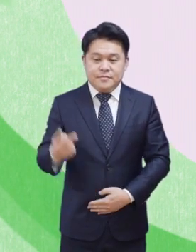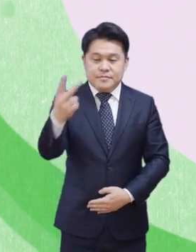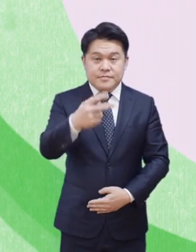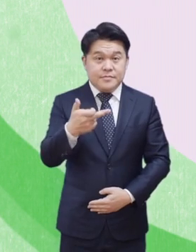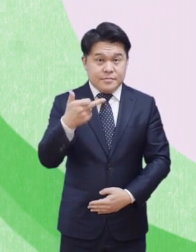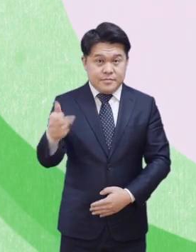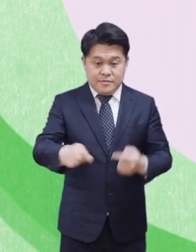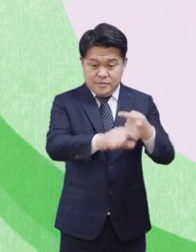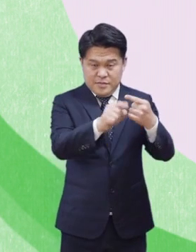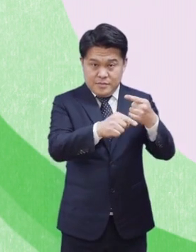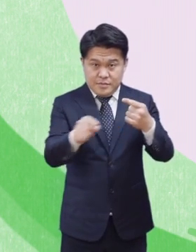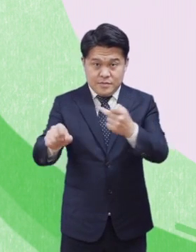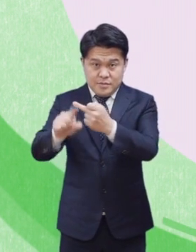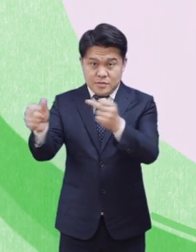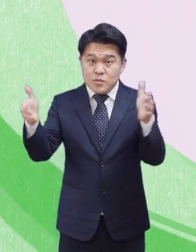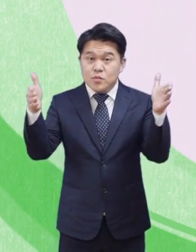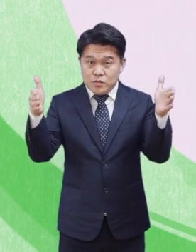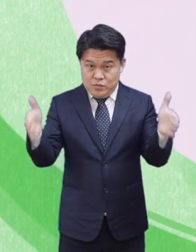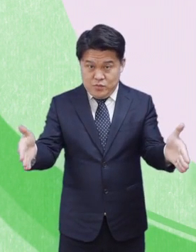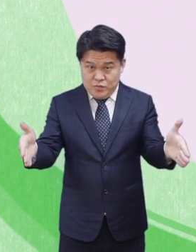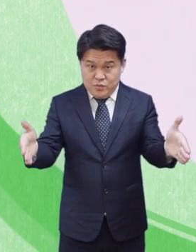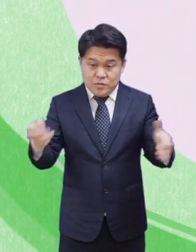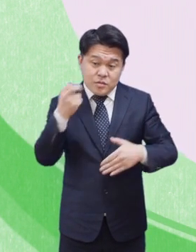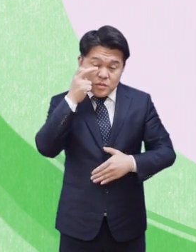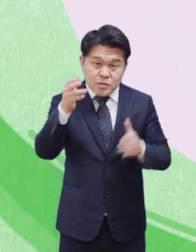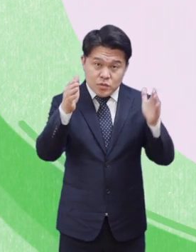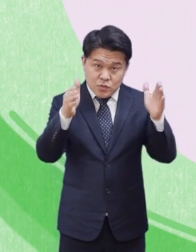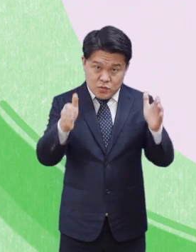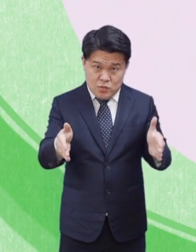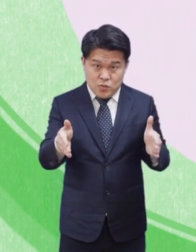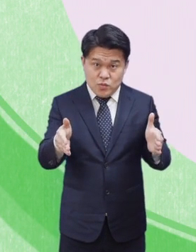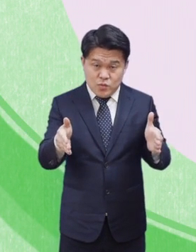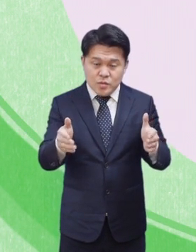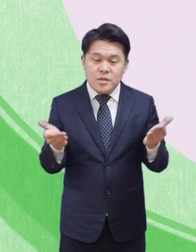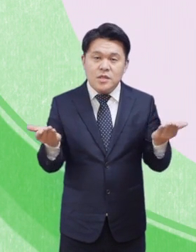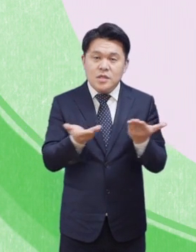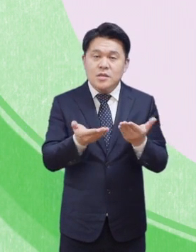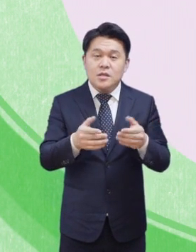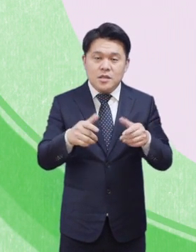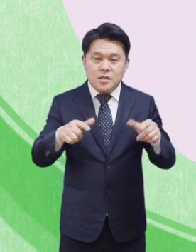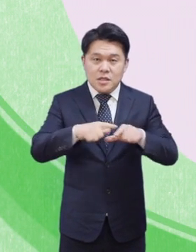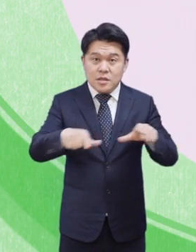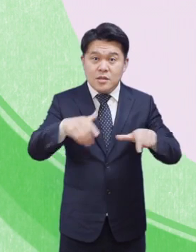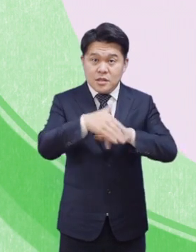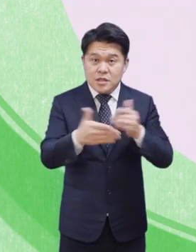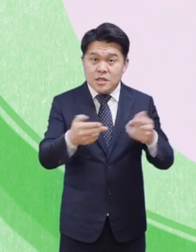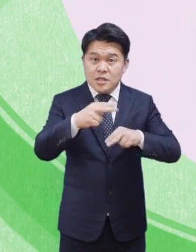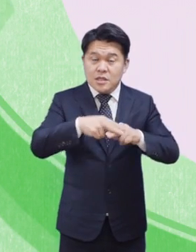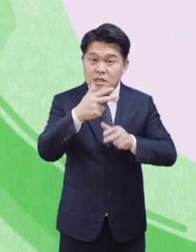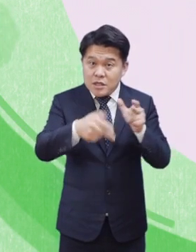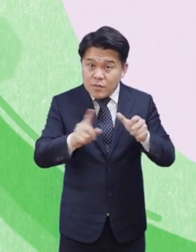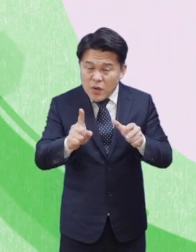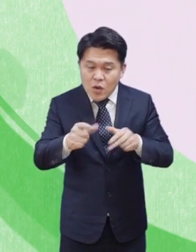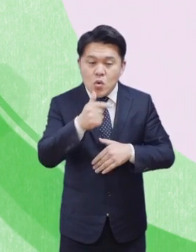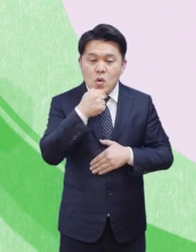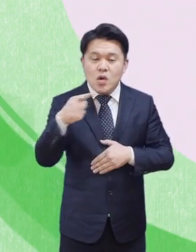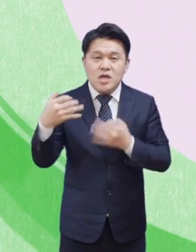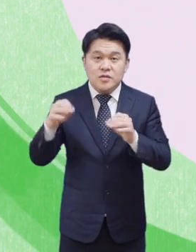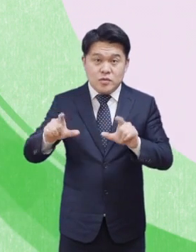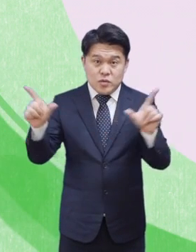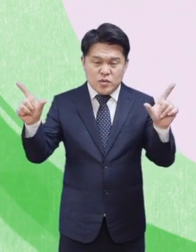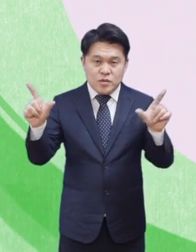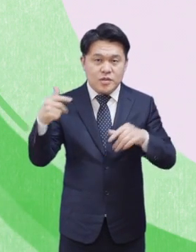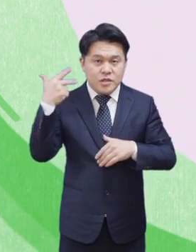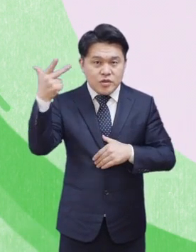2017년 1월부터 12월까지 12개월간 진행되는 일반형 일자리 사업의 근무는 월요일부터